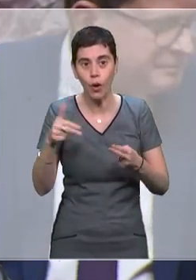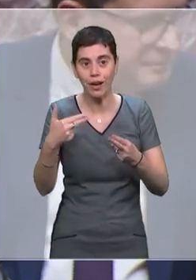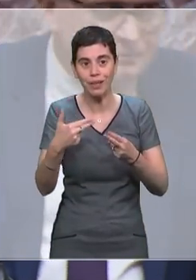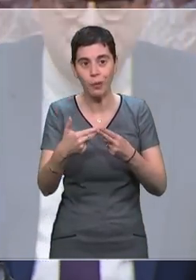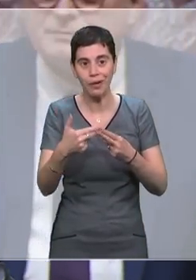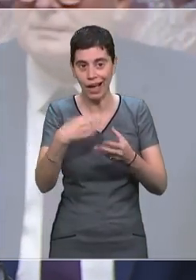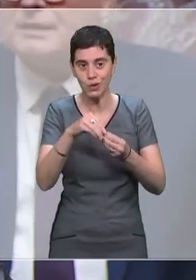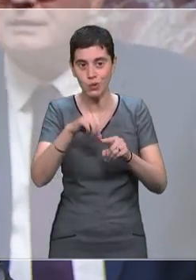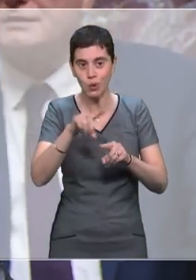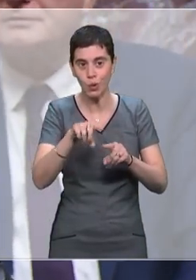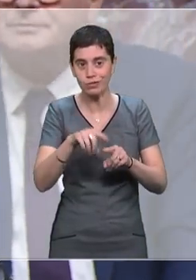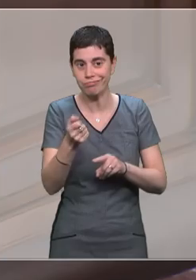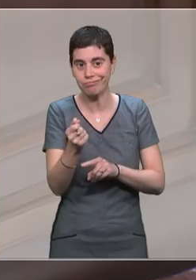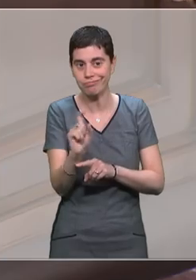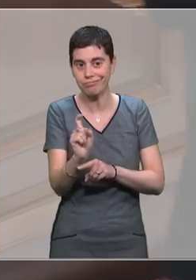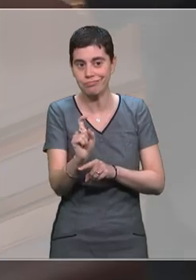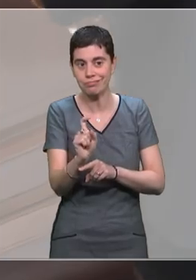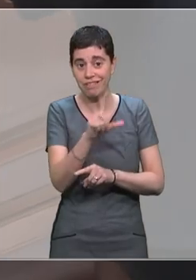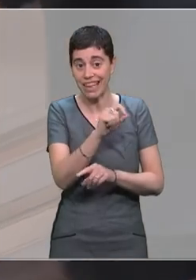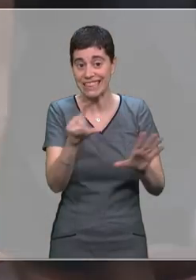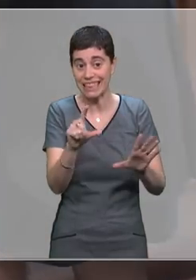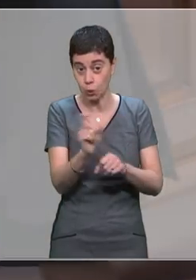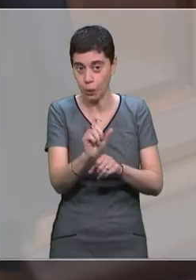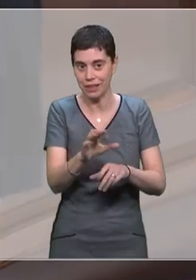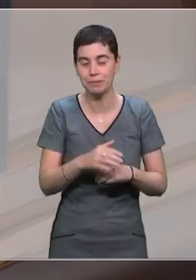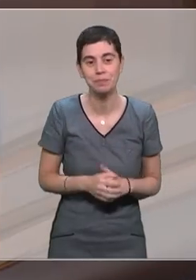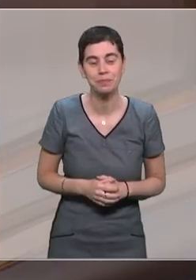secondes, allez-y. 27.